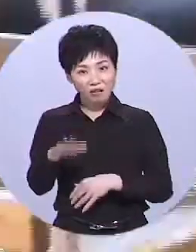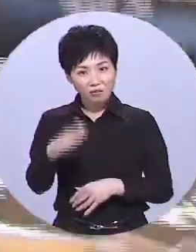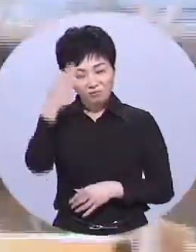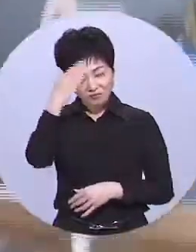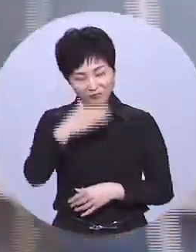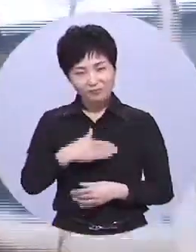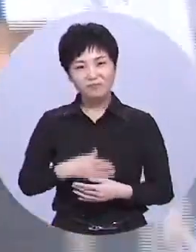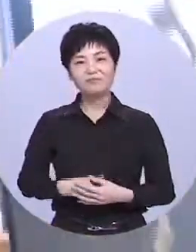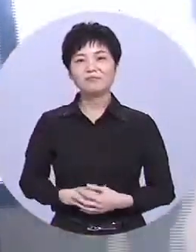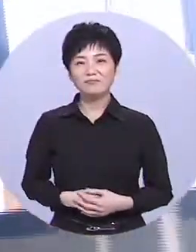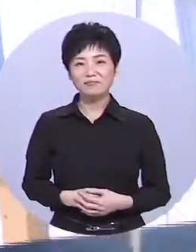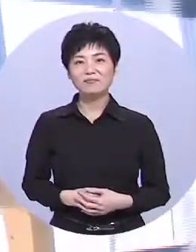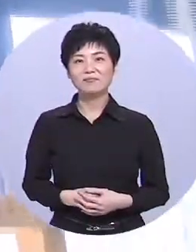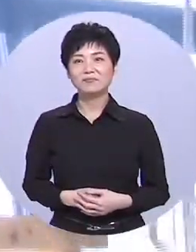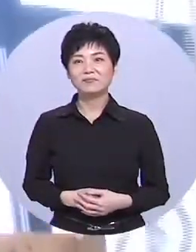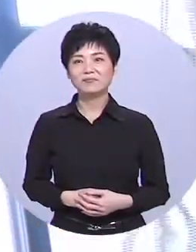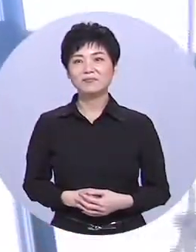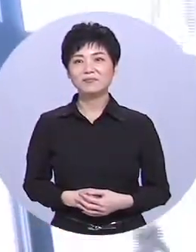です。